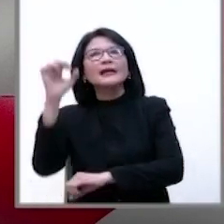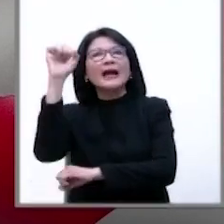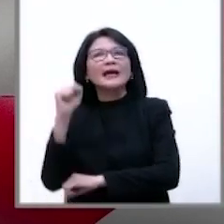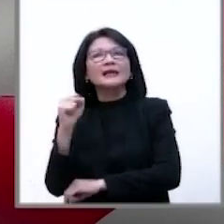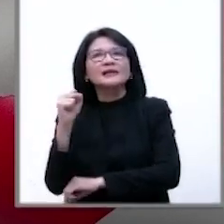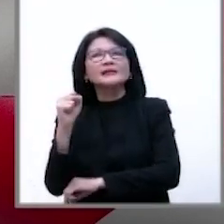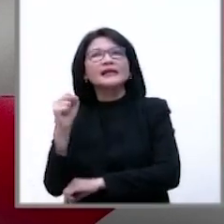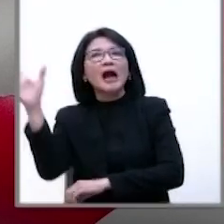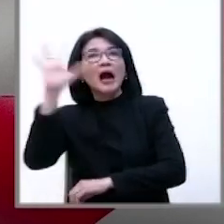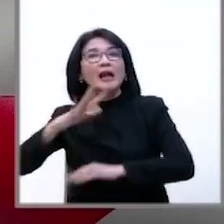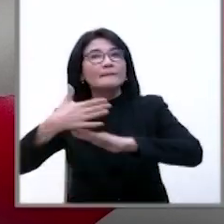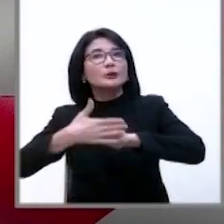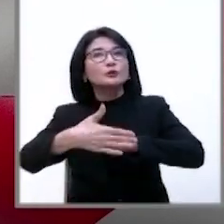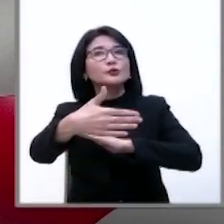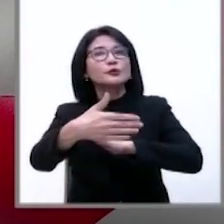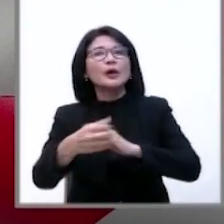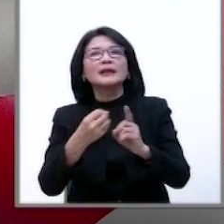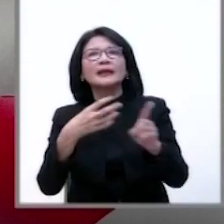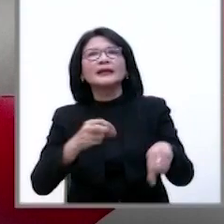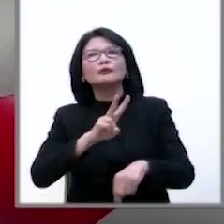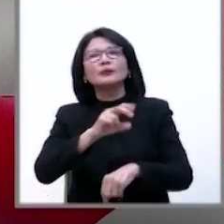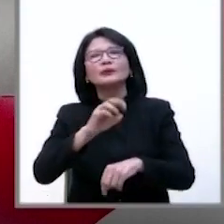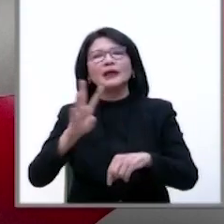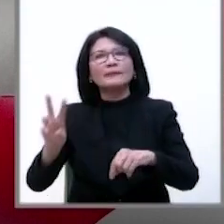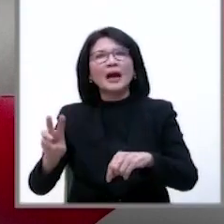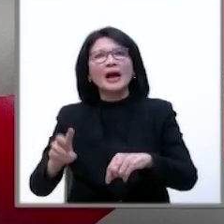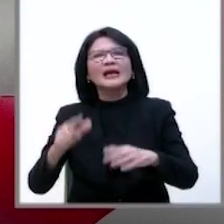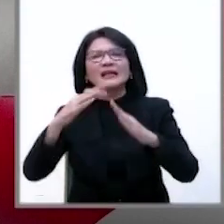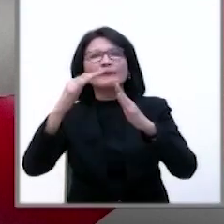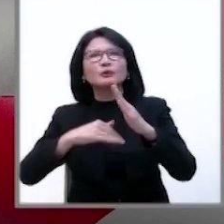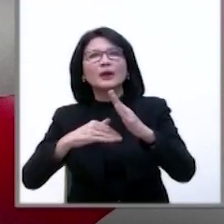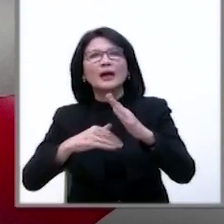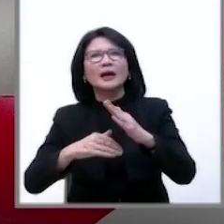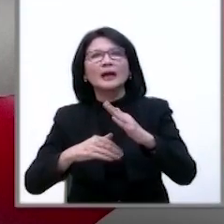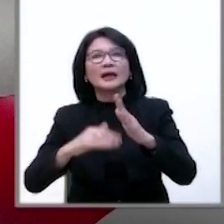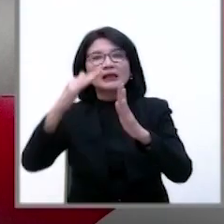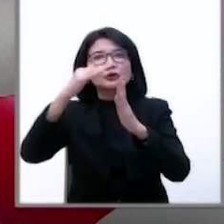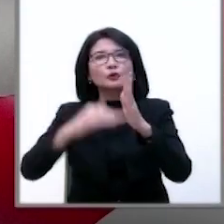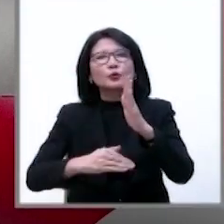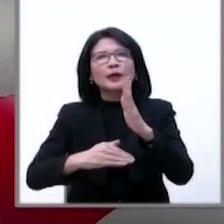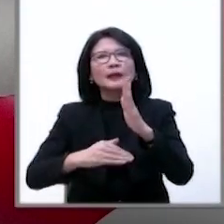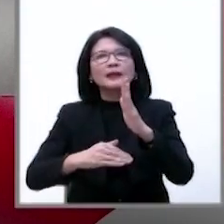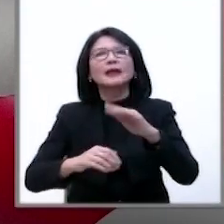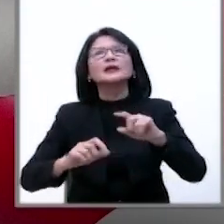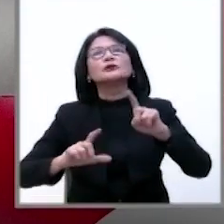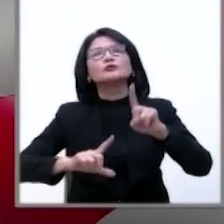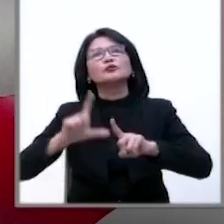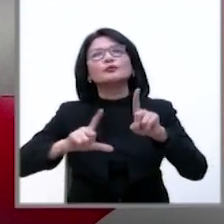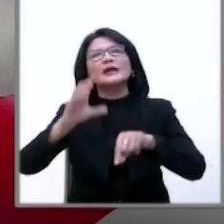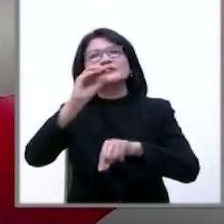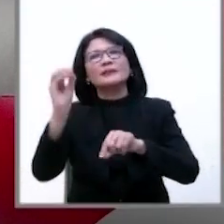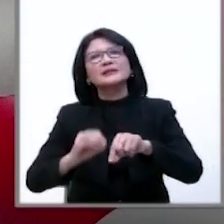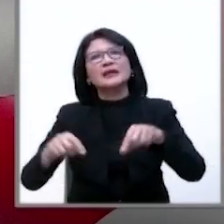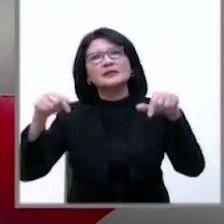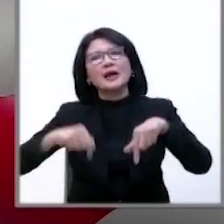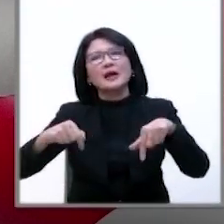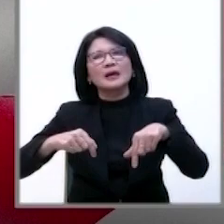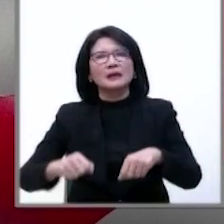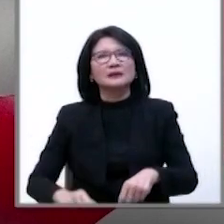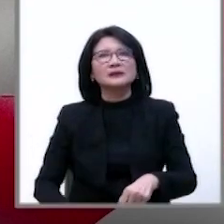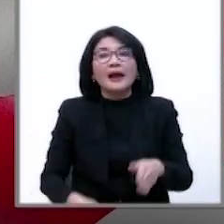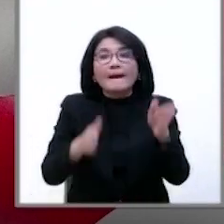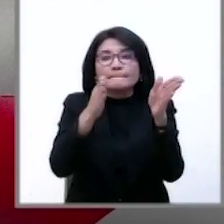target 2025 berkurang dari 23 justru diturunkan menjadi 17%